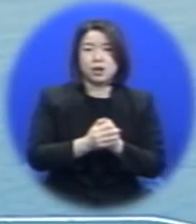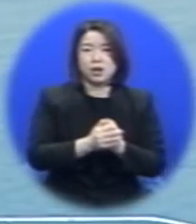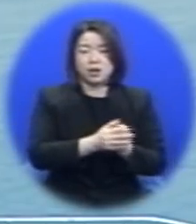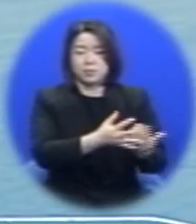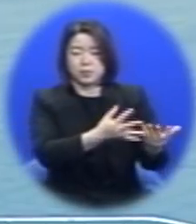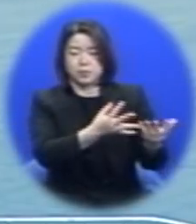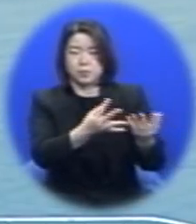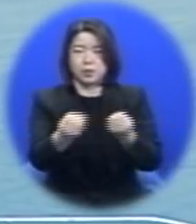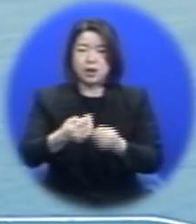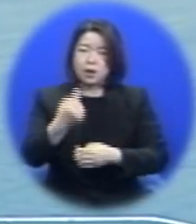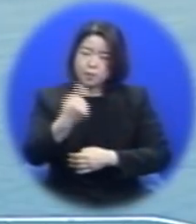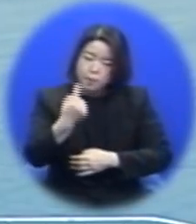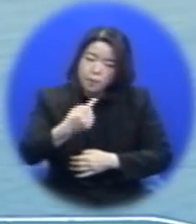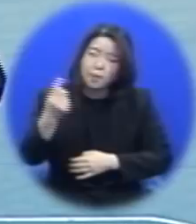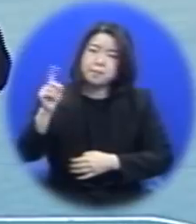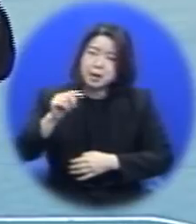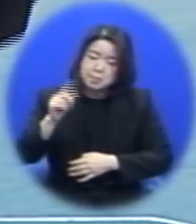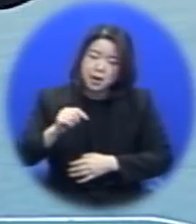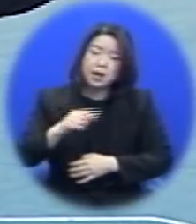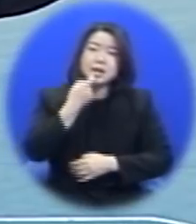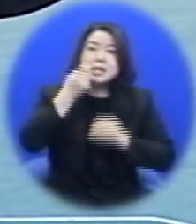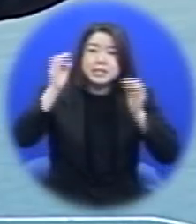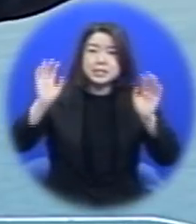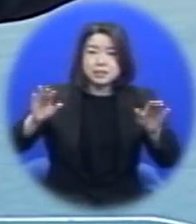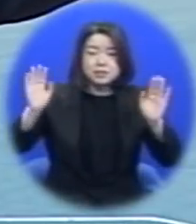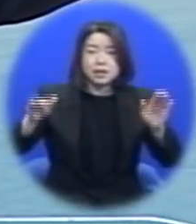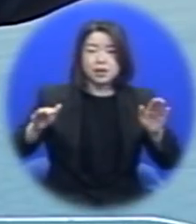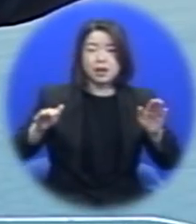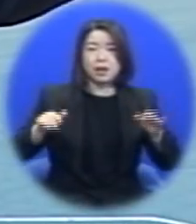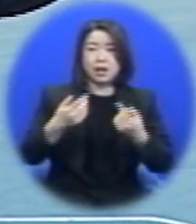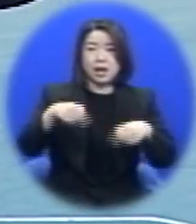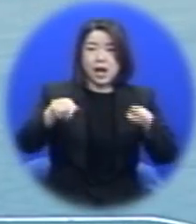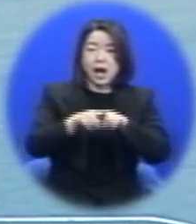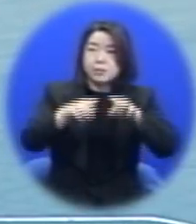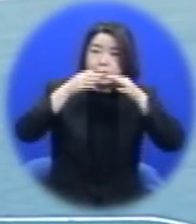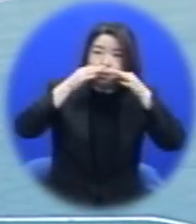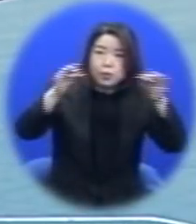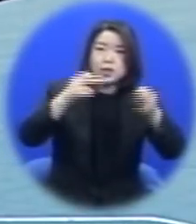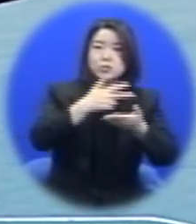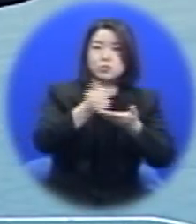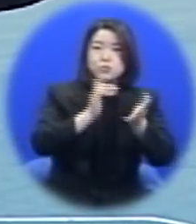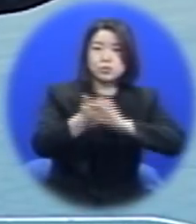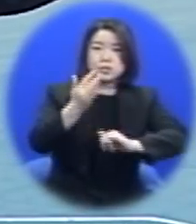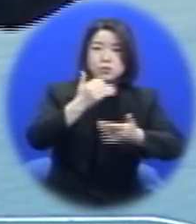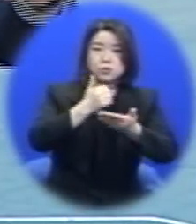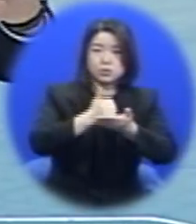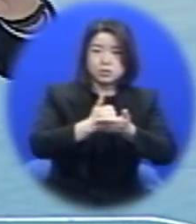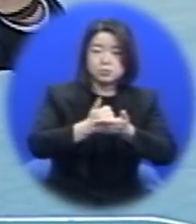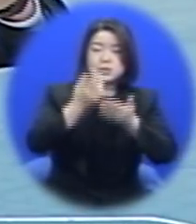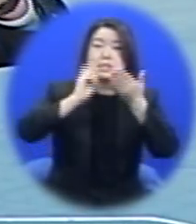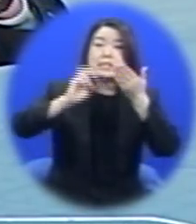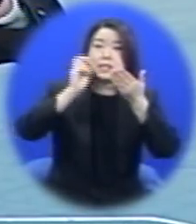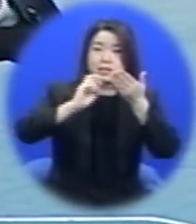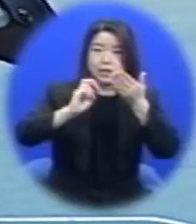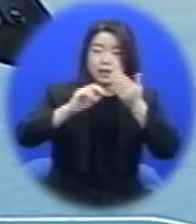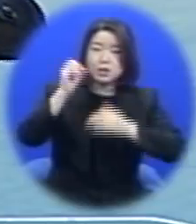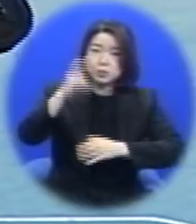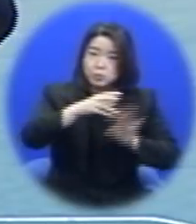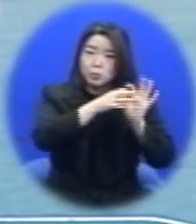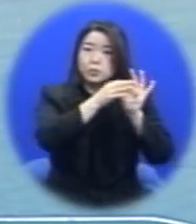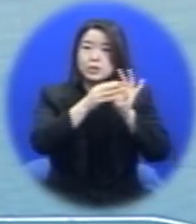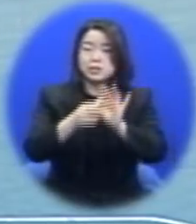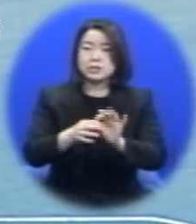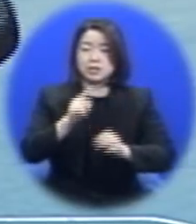수천과 수만의 천사들이 크게 외치면서 또 주 예수님을 찬양했습니다. 그리고 이어서